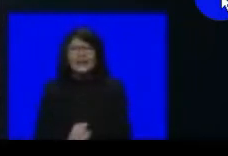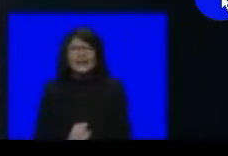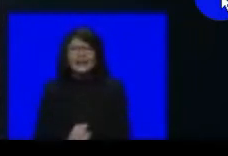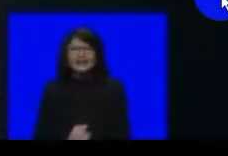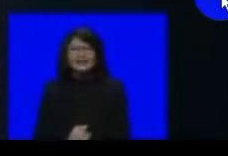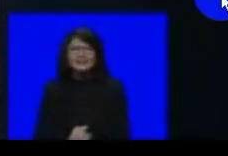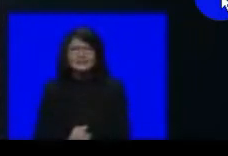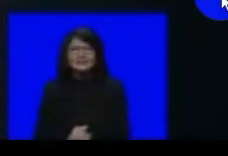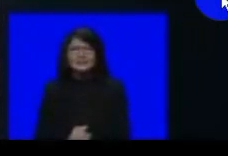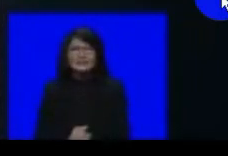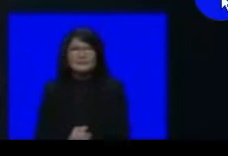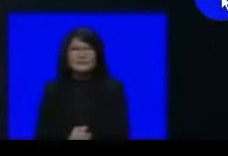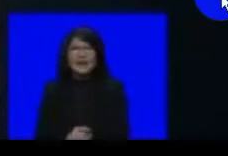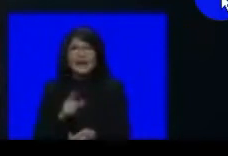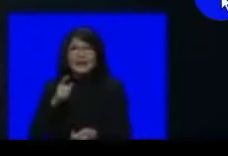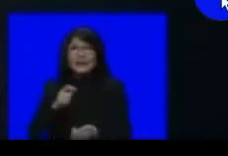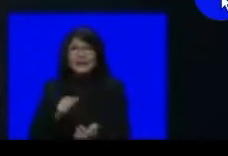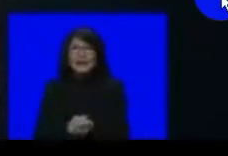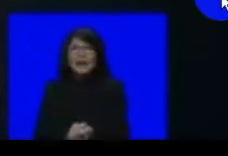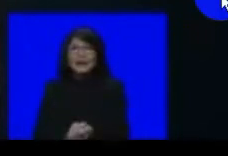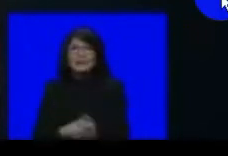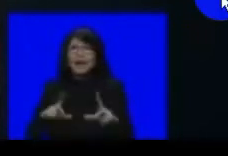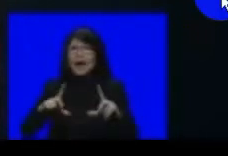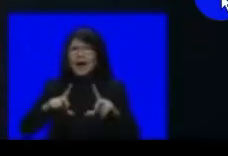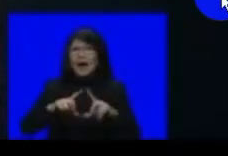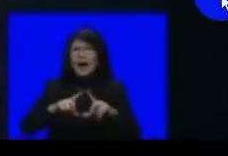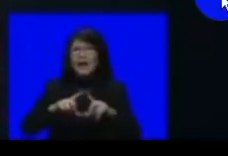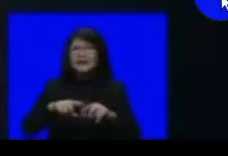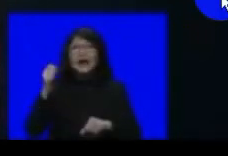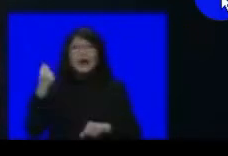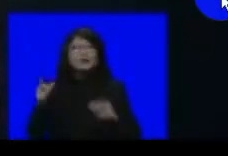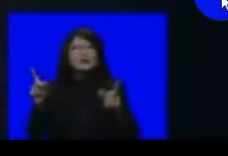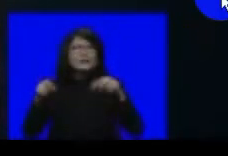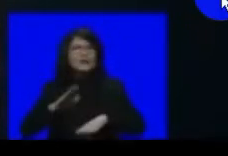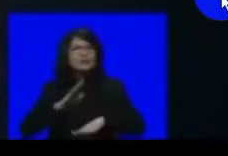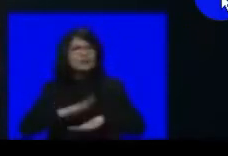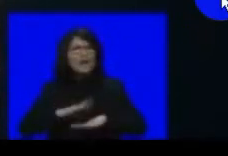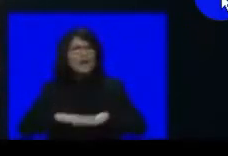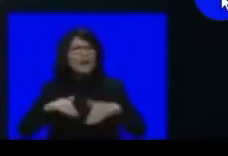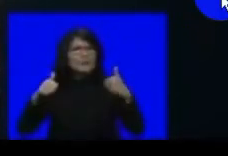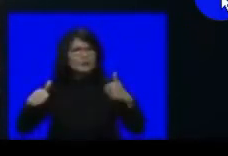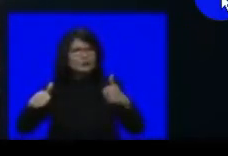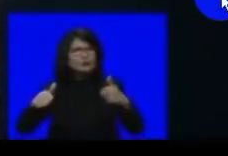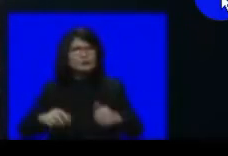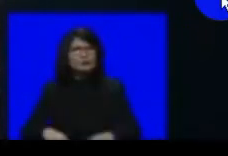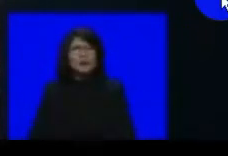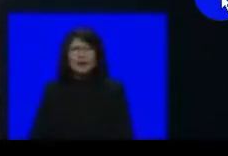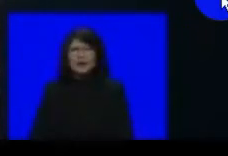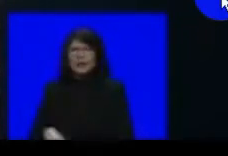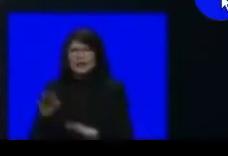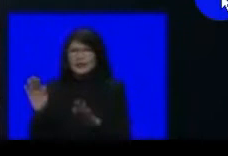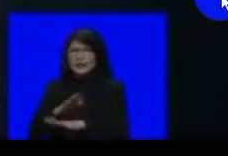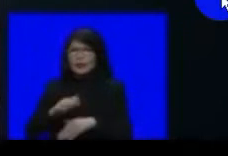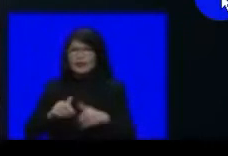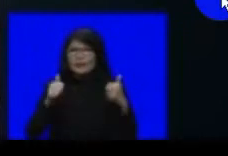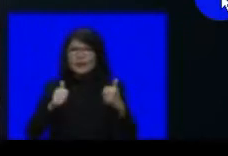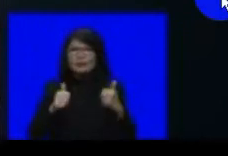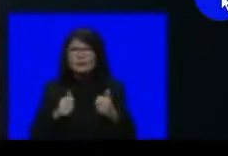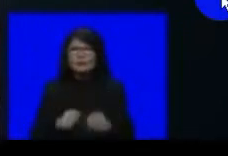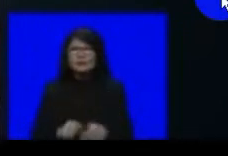ada tekanan. Maka ini sebagai media harus dibudayakan dengan cara baik, karena dengan begitu insya